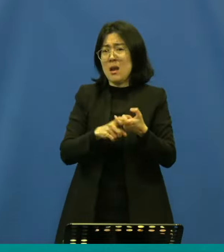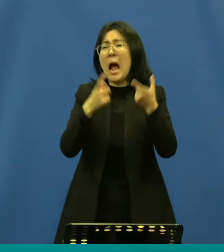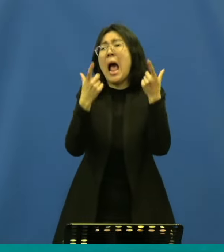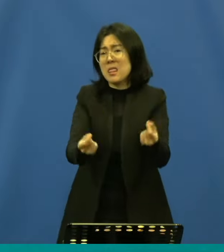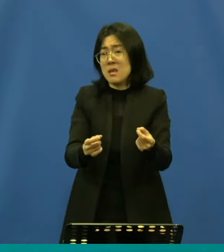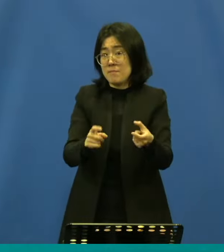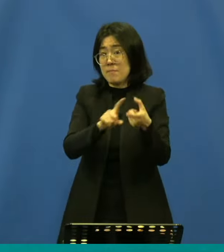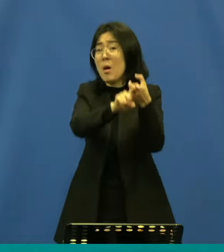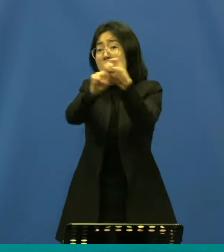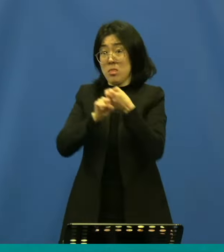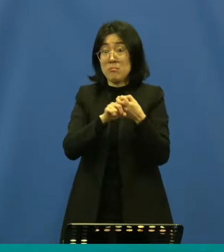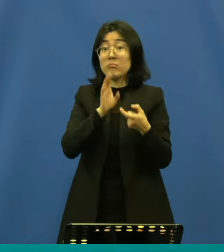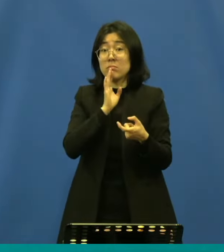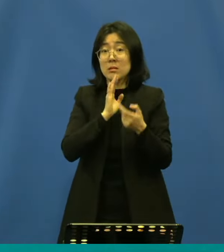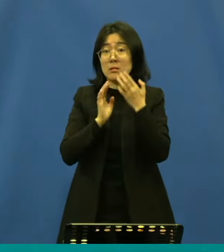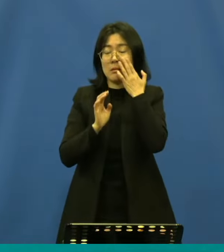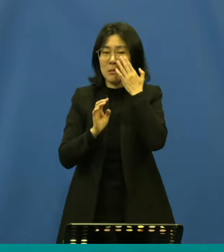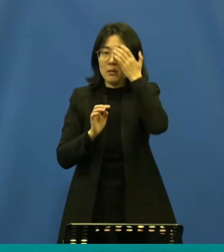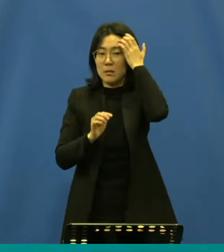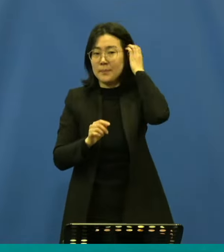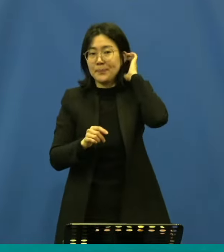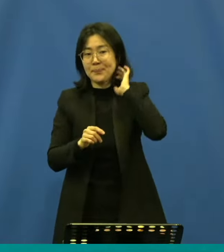갈라놔. 사람을 갈라치기를 해요.